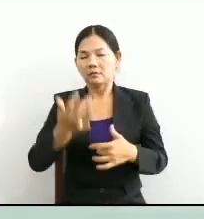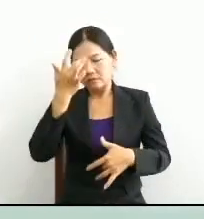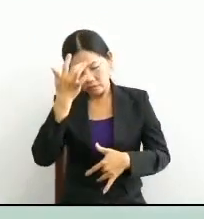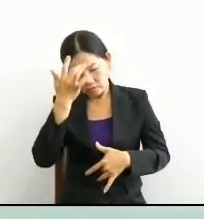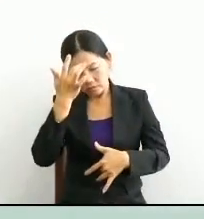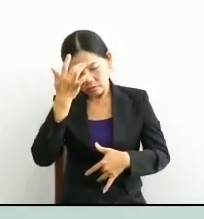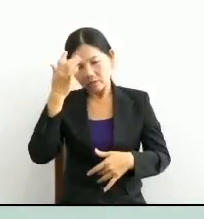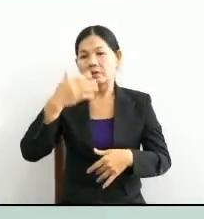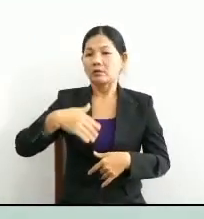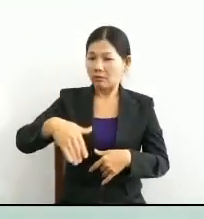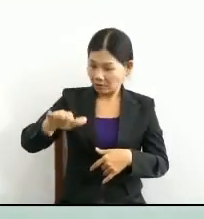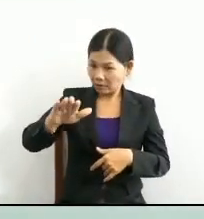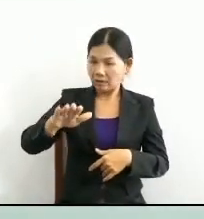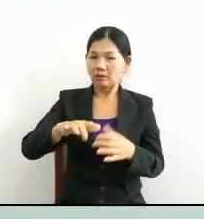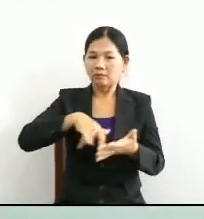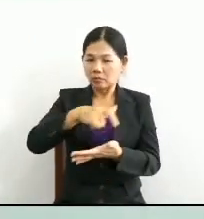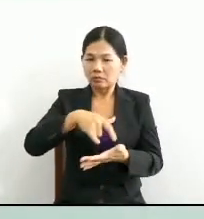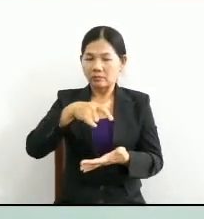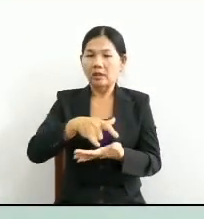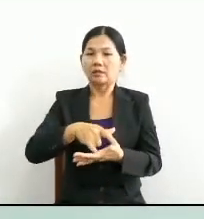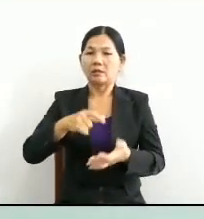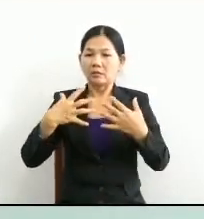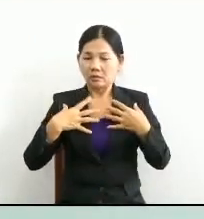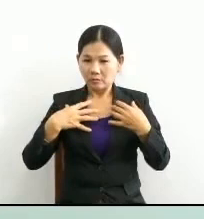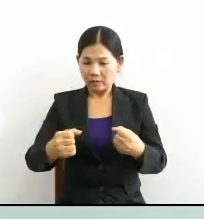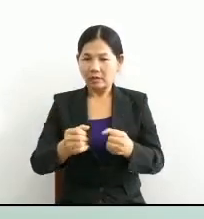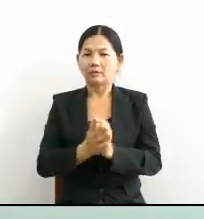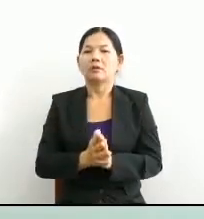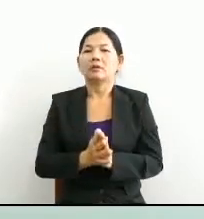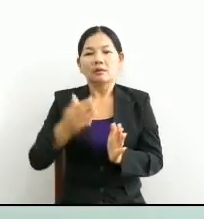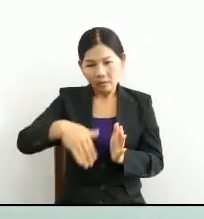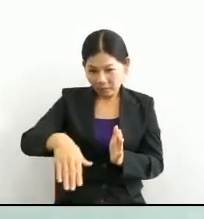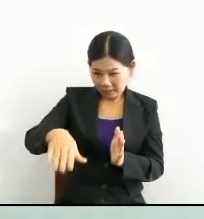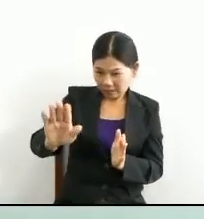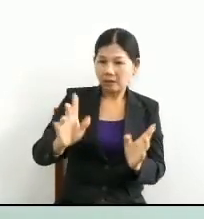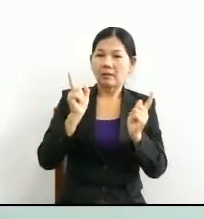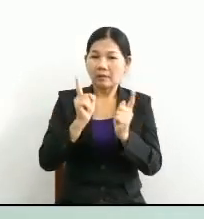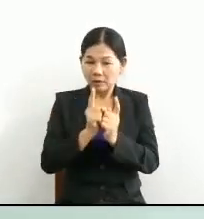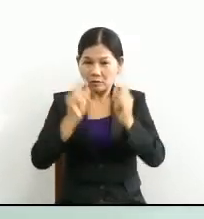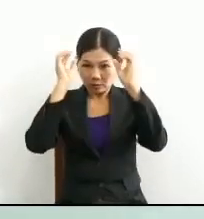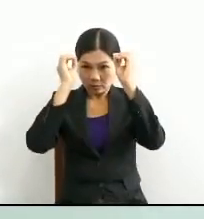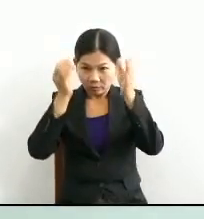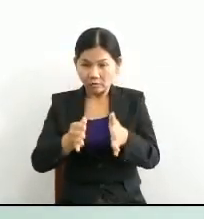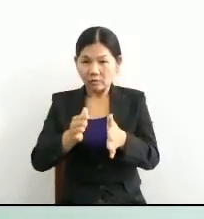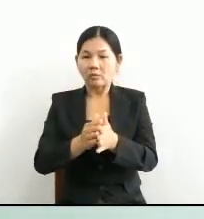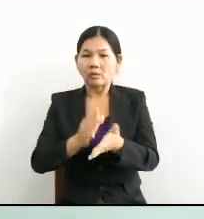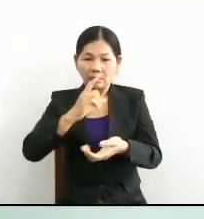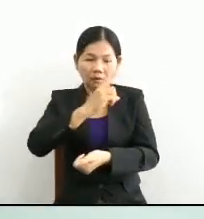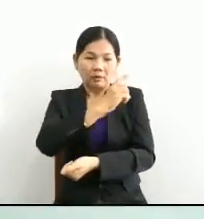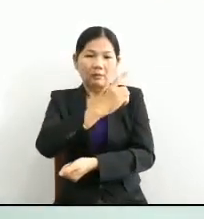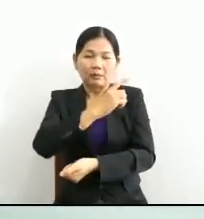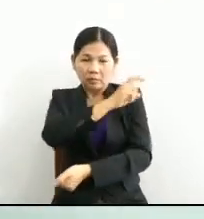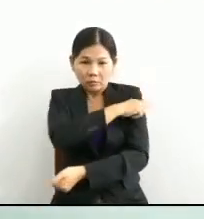vầy mũi. Trời cao chiếc ba pi nè, cụ bếp lưu cụ bếp. Tự quốc nông khỉa tầy. Chà, chẳng mà đôi sọc cập hiệp cứ chi